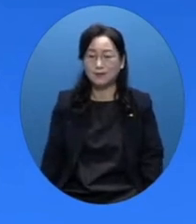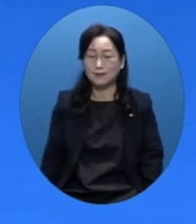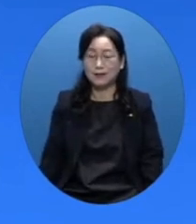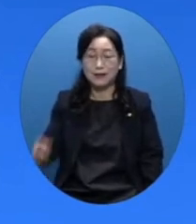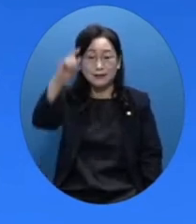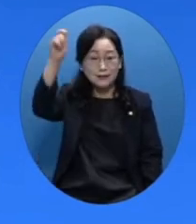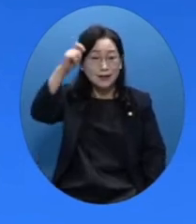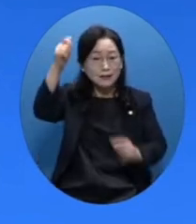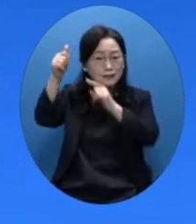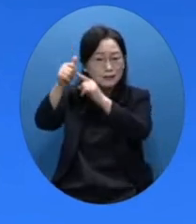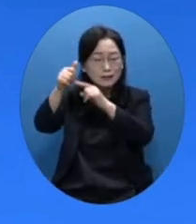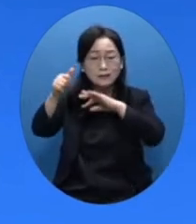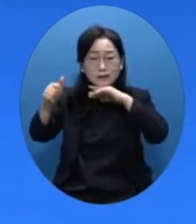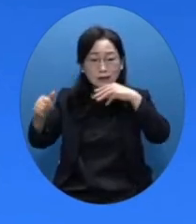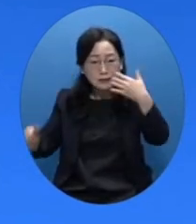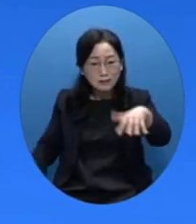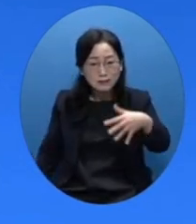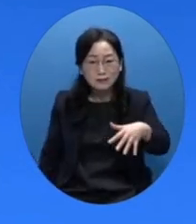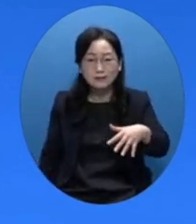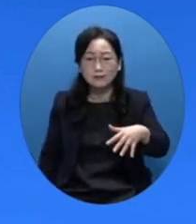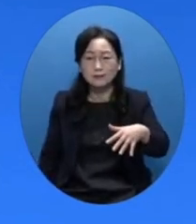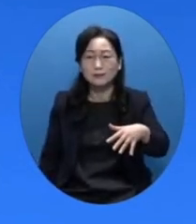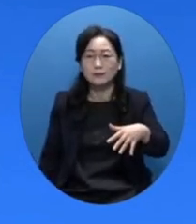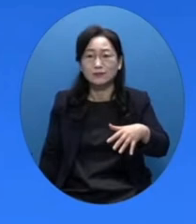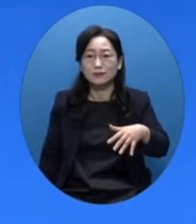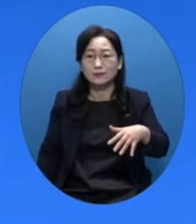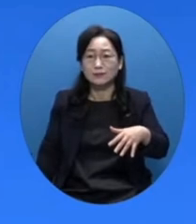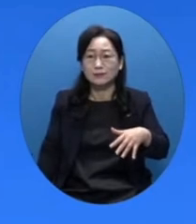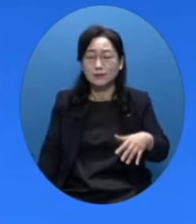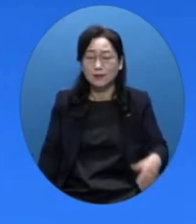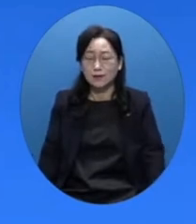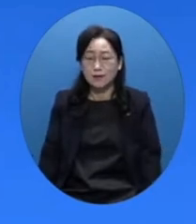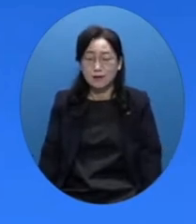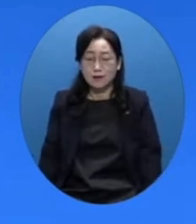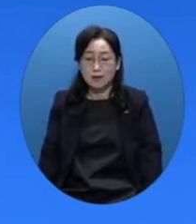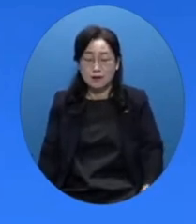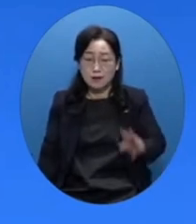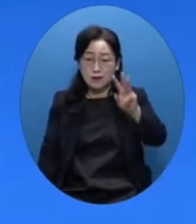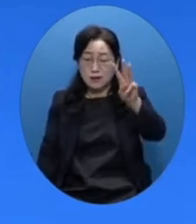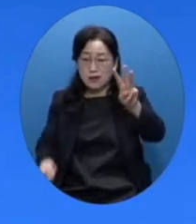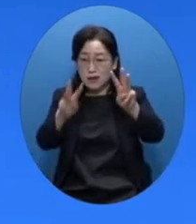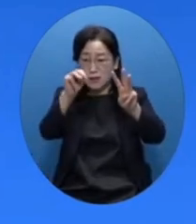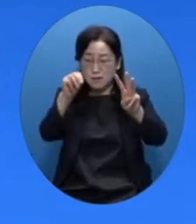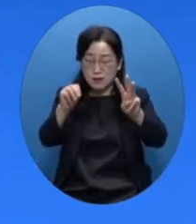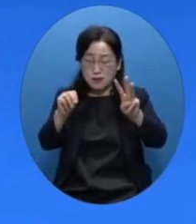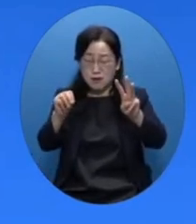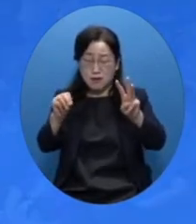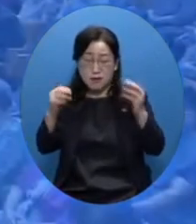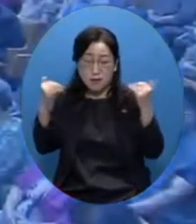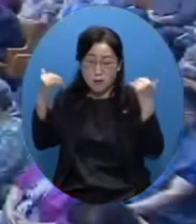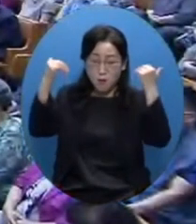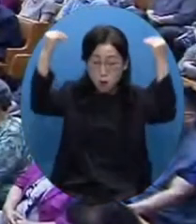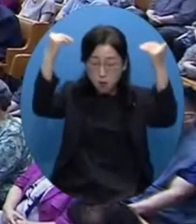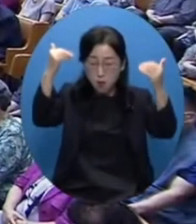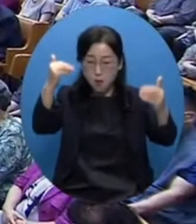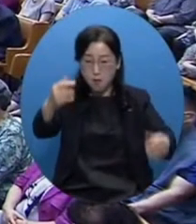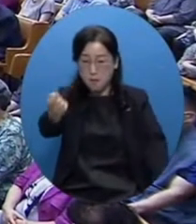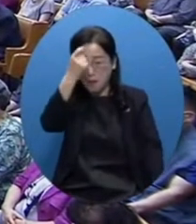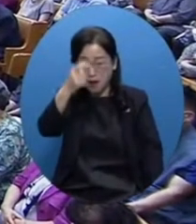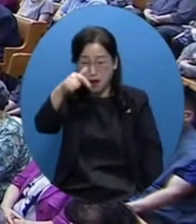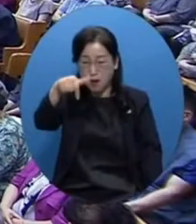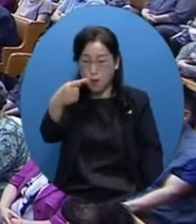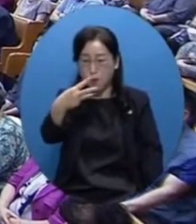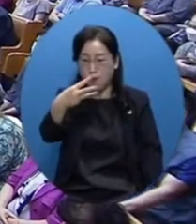다시 어린 나이로 3m 가 넘는 그래서 장수 거인 골리앗을 너무